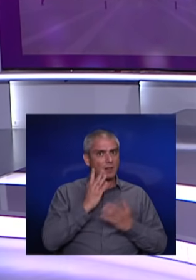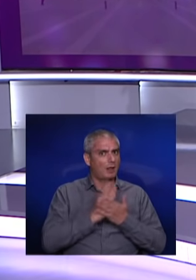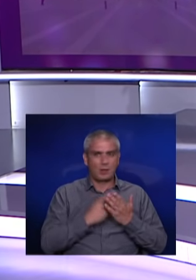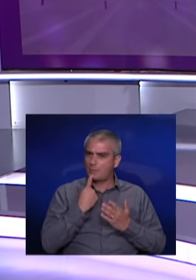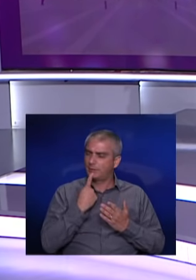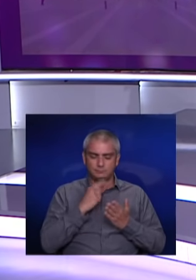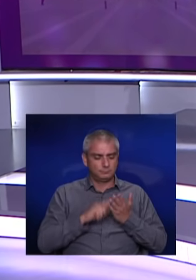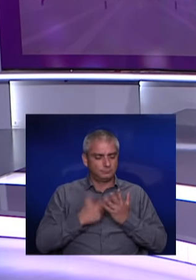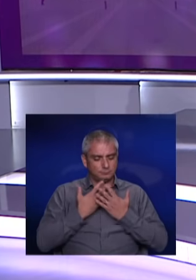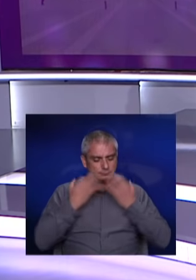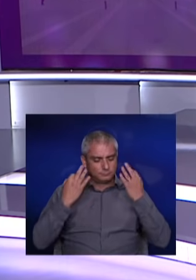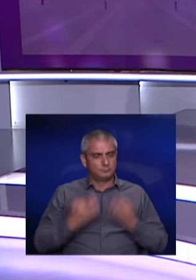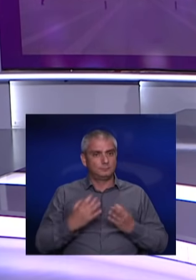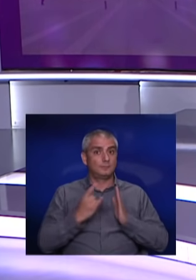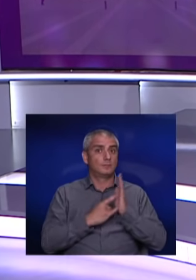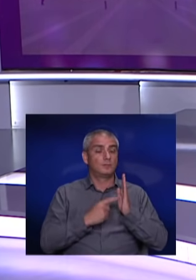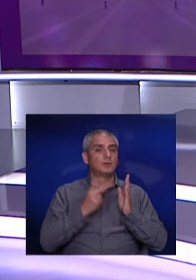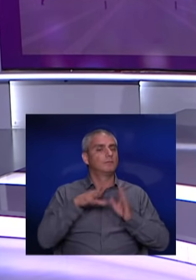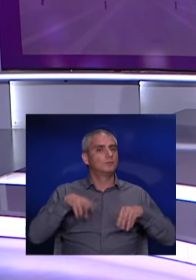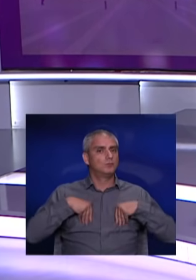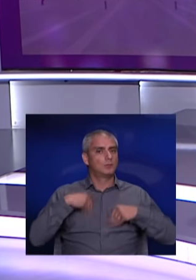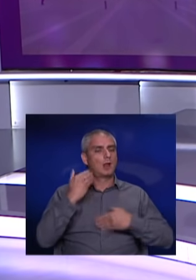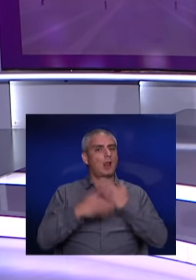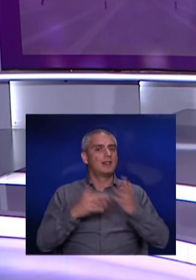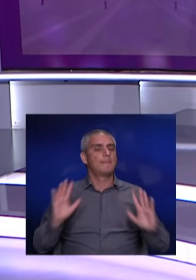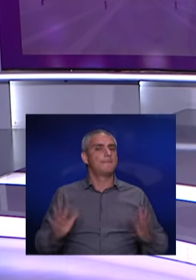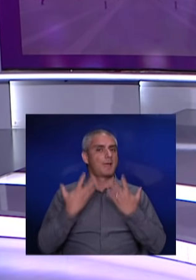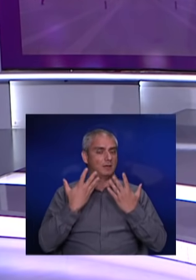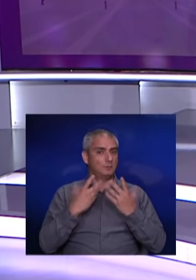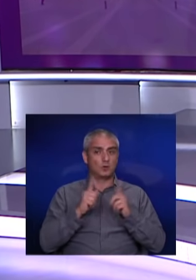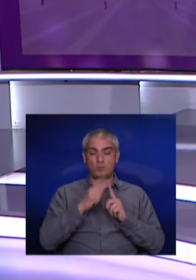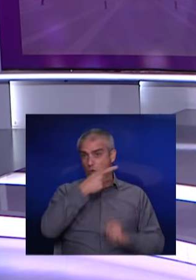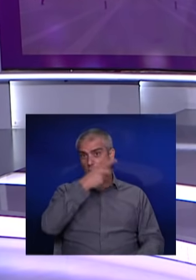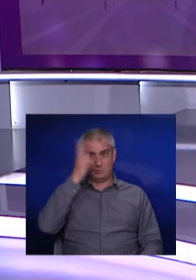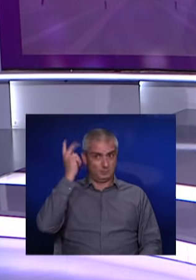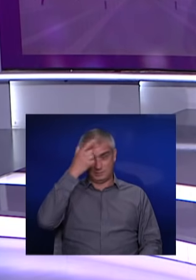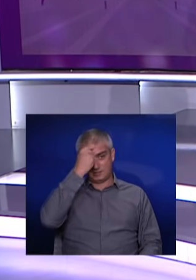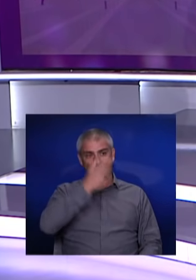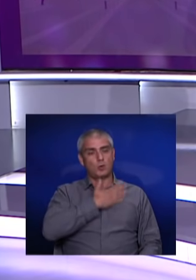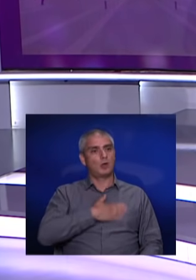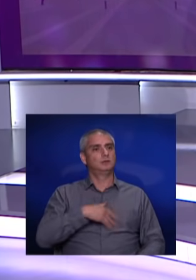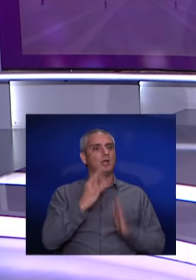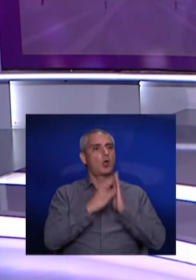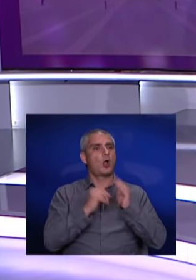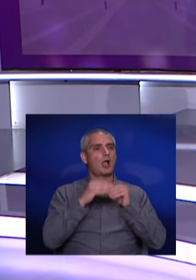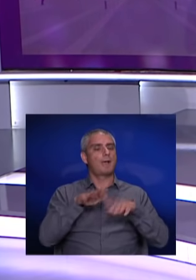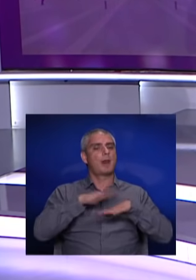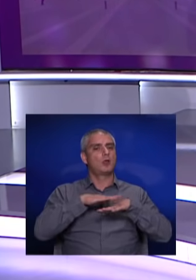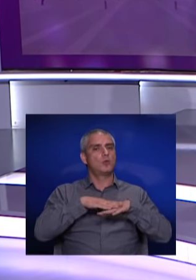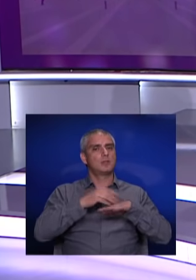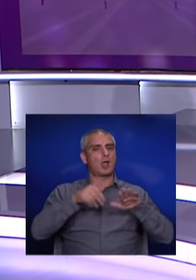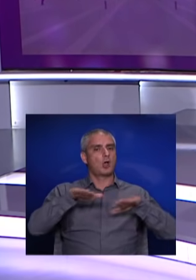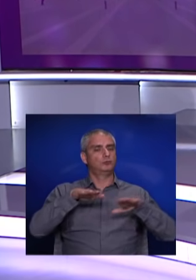במטרות מאוד מוגדרות בחקיקה ובנכונות לקדם אותן מהר. כמו גדעון סער למשל, הוא ירצה לקדם את חוק הגבלת הכהונה לראש